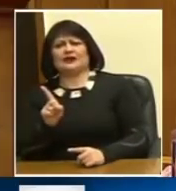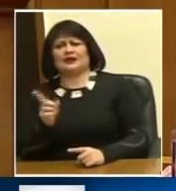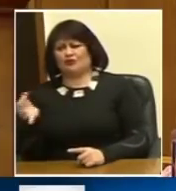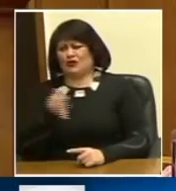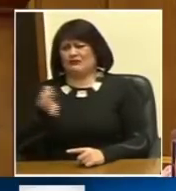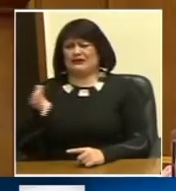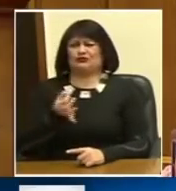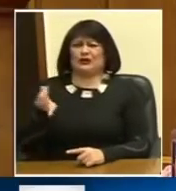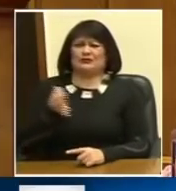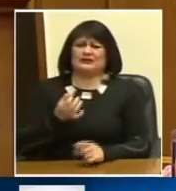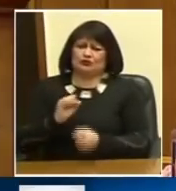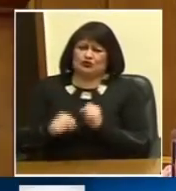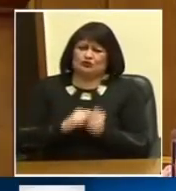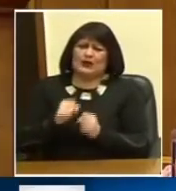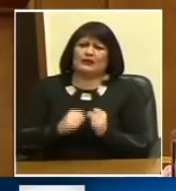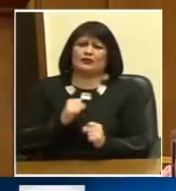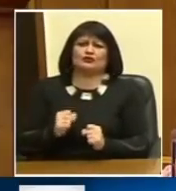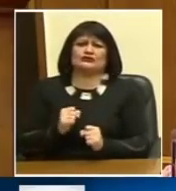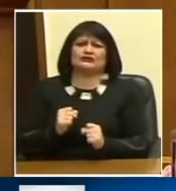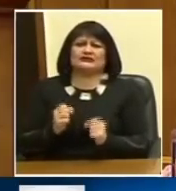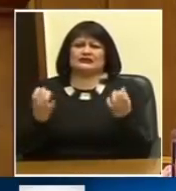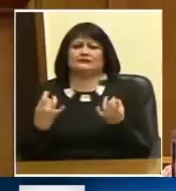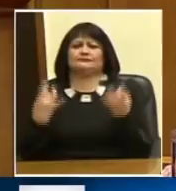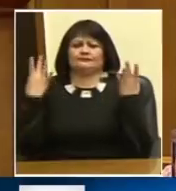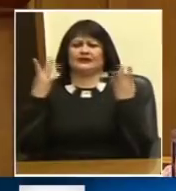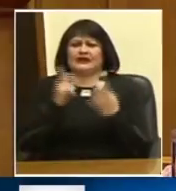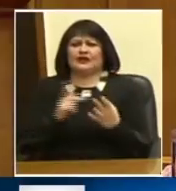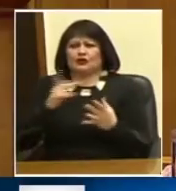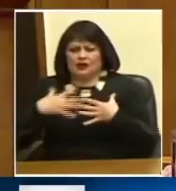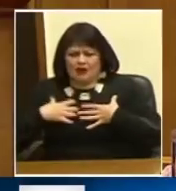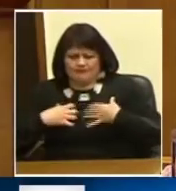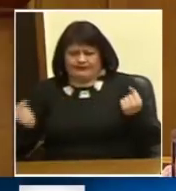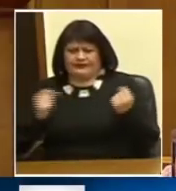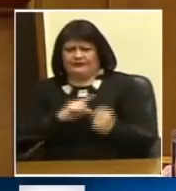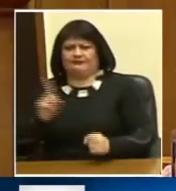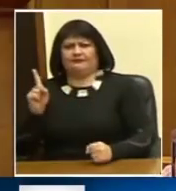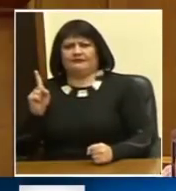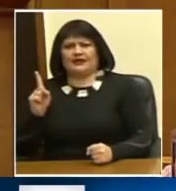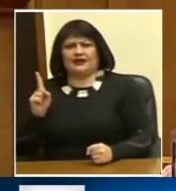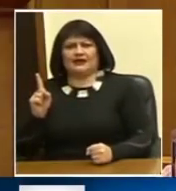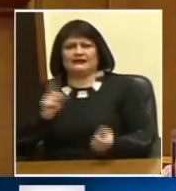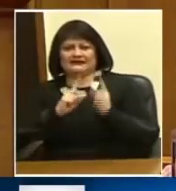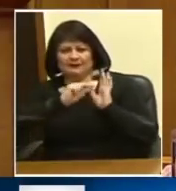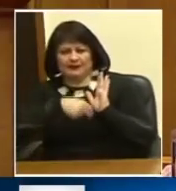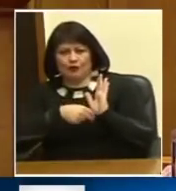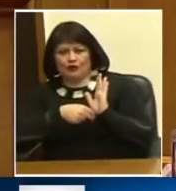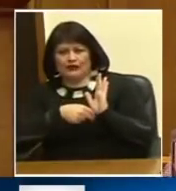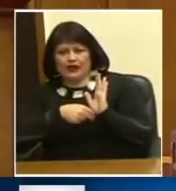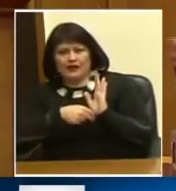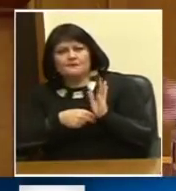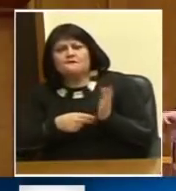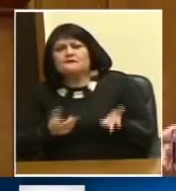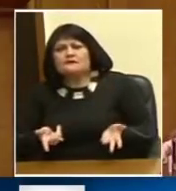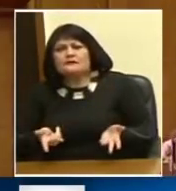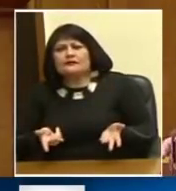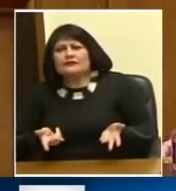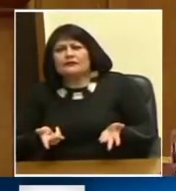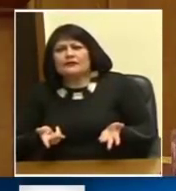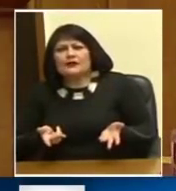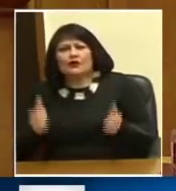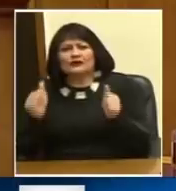προσπαθούσατε να κάνετε για να γλιτώσετε από την κοινωνική οργή στη διάρκεια των μνημονίων, ότι είναι πολύ